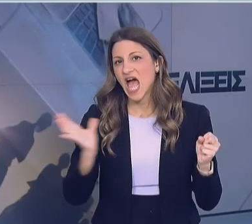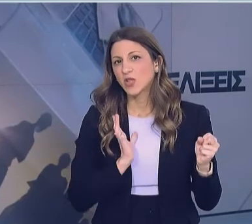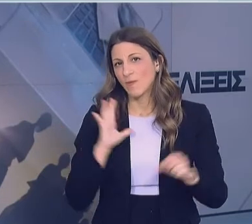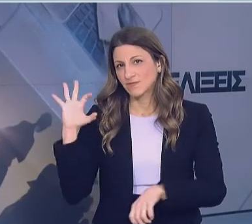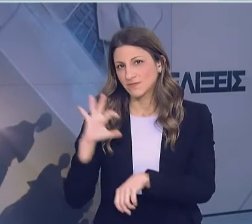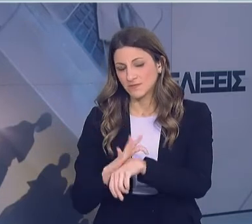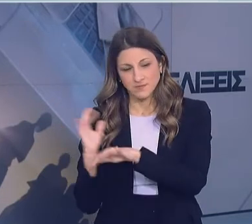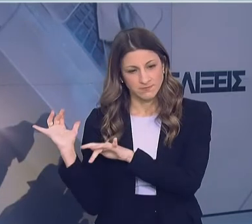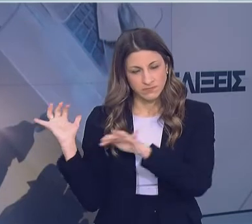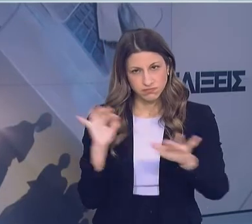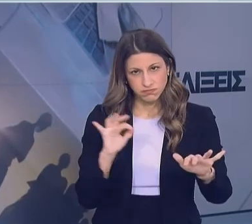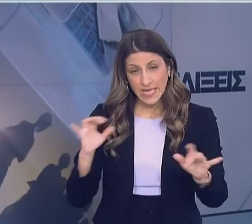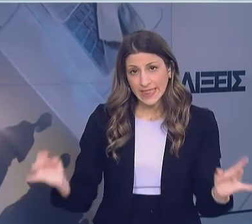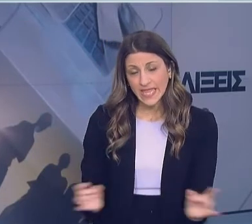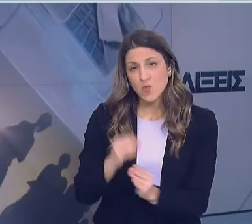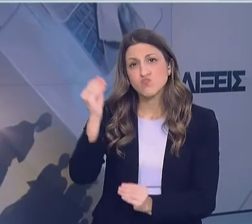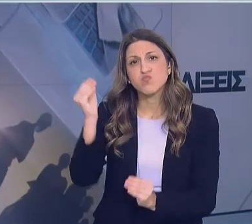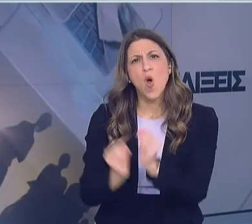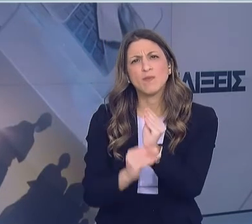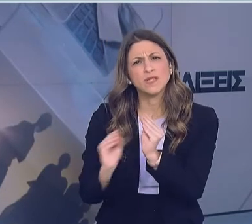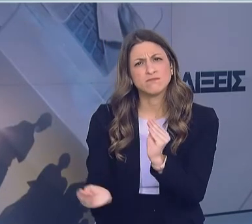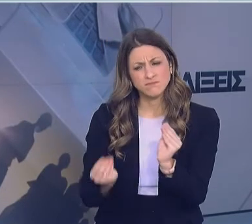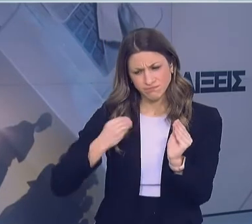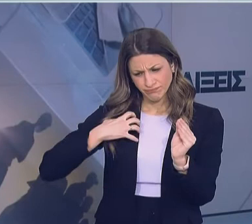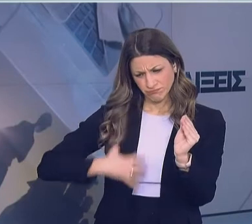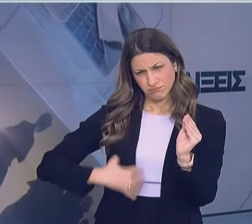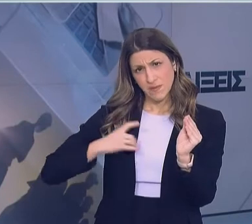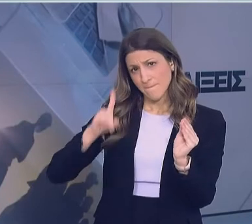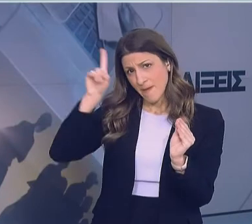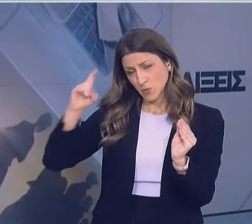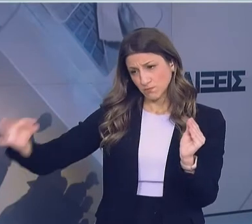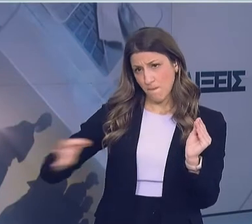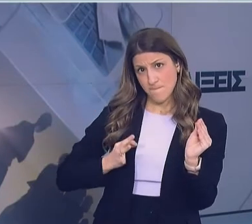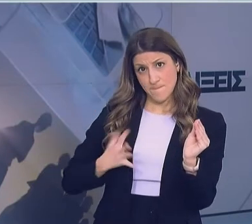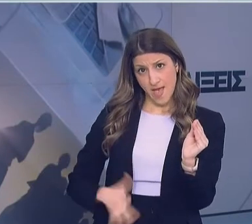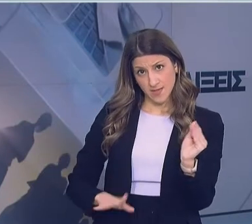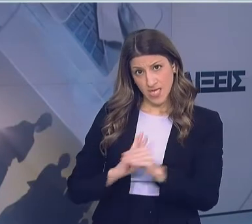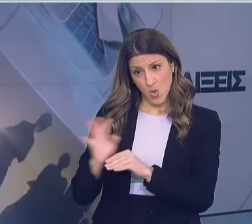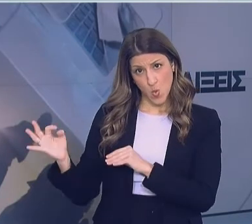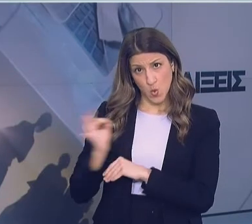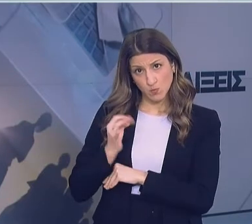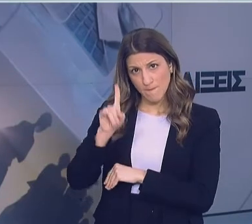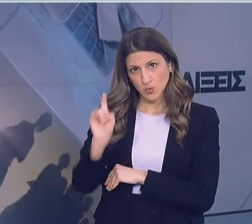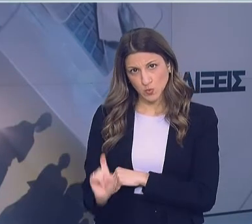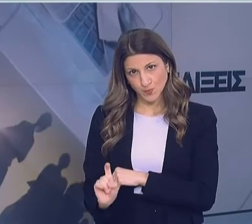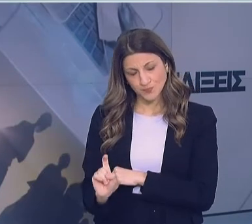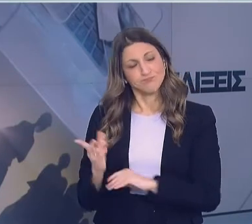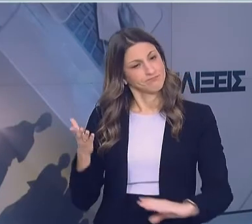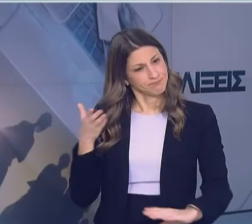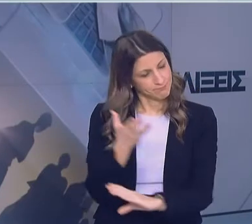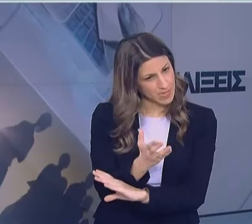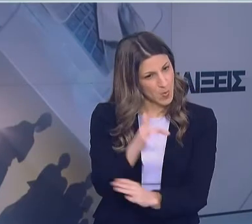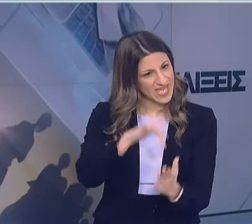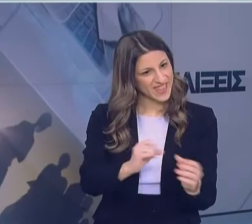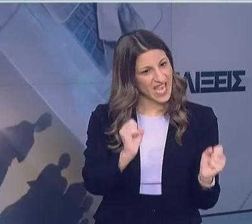ασθενείς με αναπνευστικά προβλήματα που δυνητικά έχουν μολυνθεί από το νέο κορονοϊό. Αυτό γίνεται ώστε